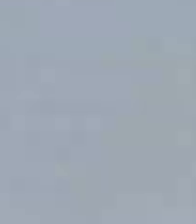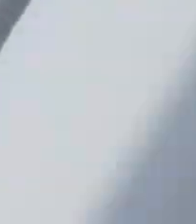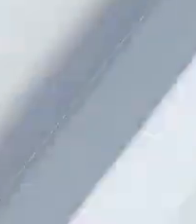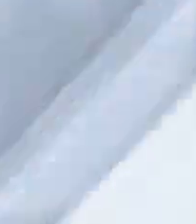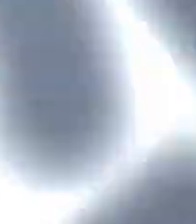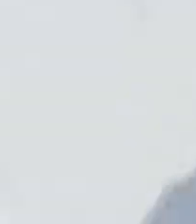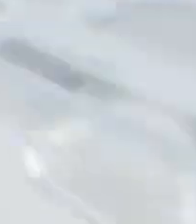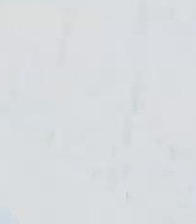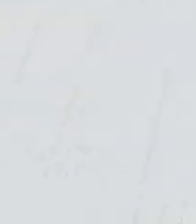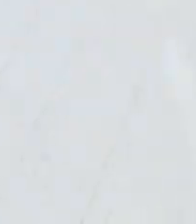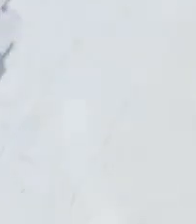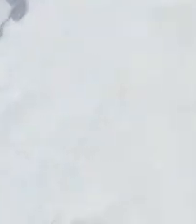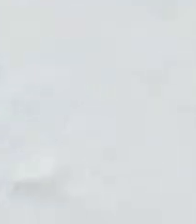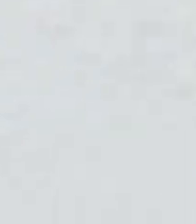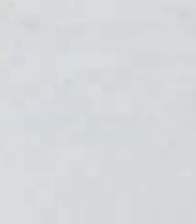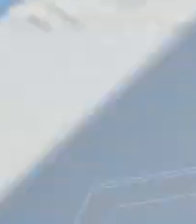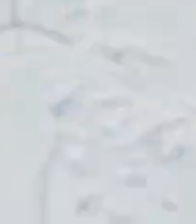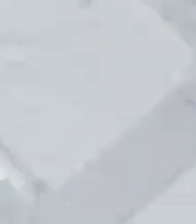으